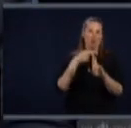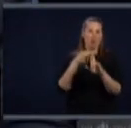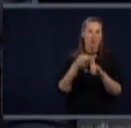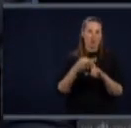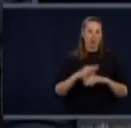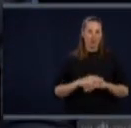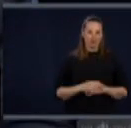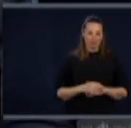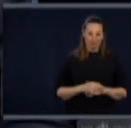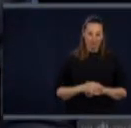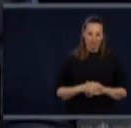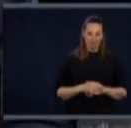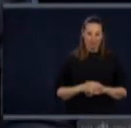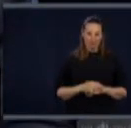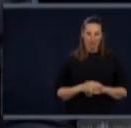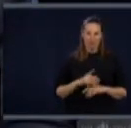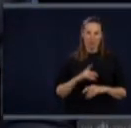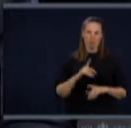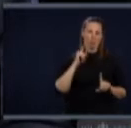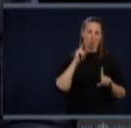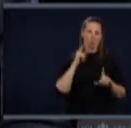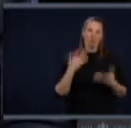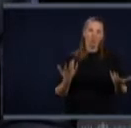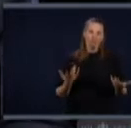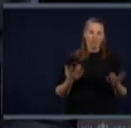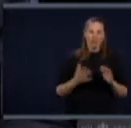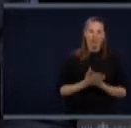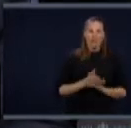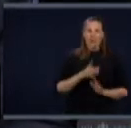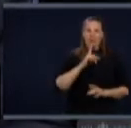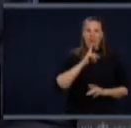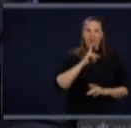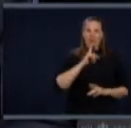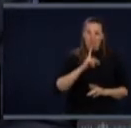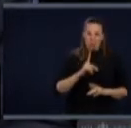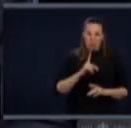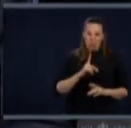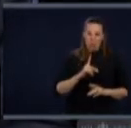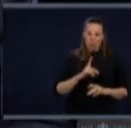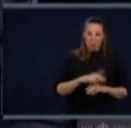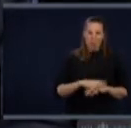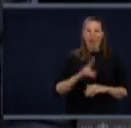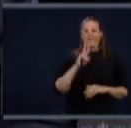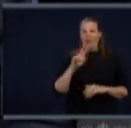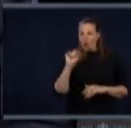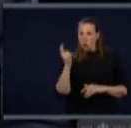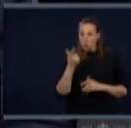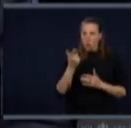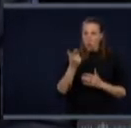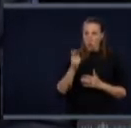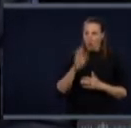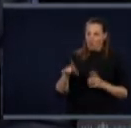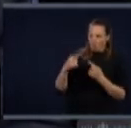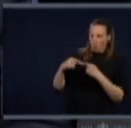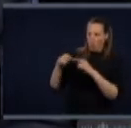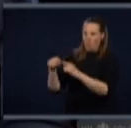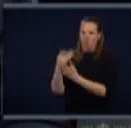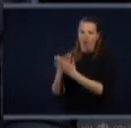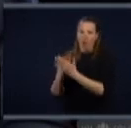ce qu'on va faire, c'est de s'assurer que... Bon, d'abord, on s'attend à ce que, quand même, ce ne soit pas tous les enfants qui retournent à